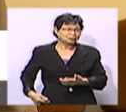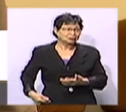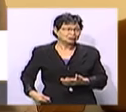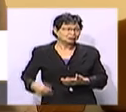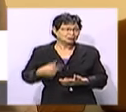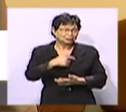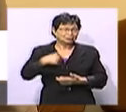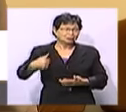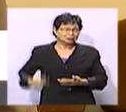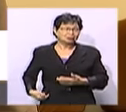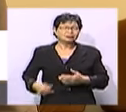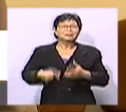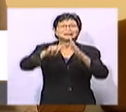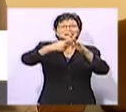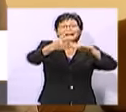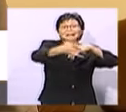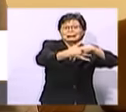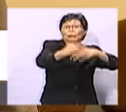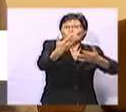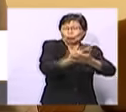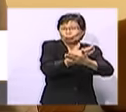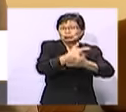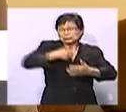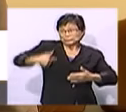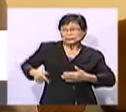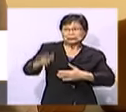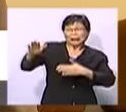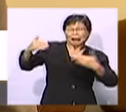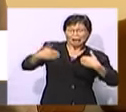membuka satu teknologi baru untuk